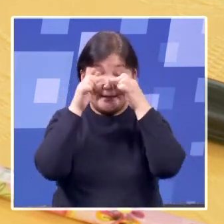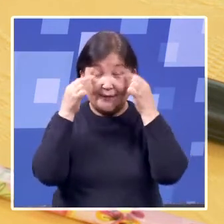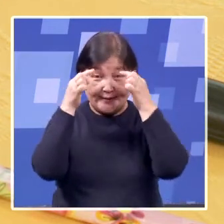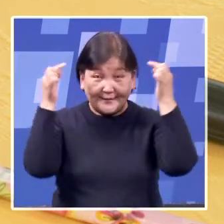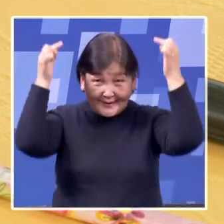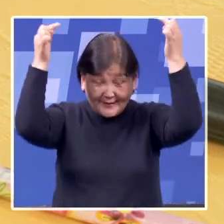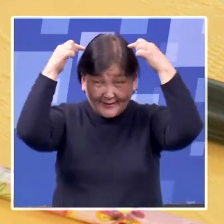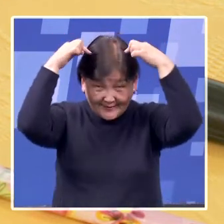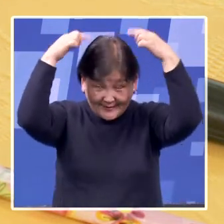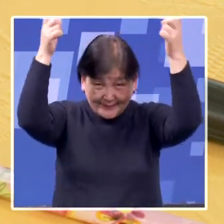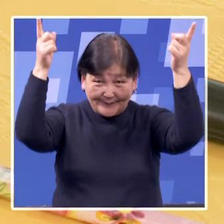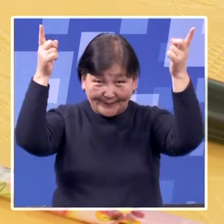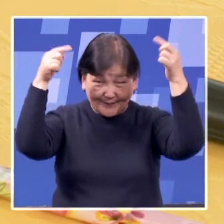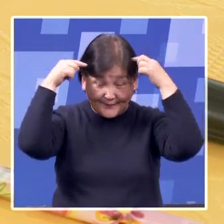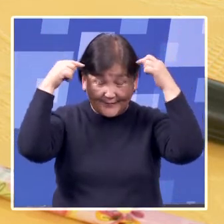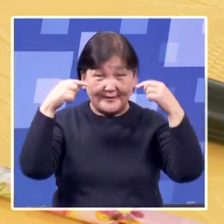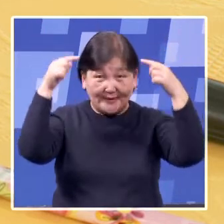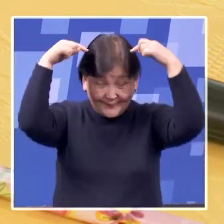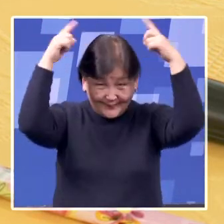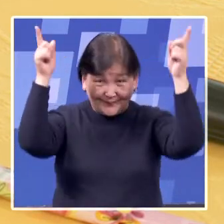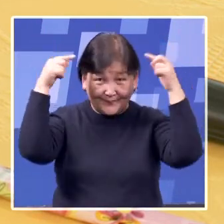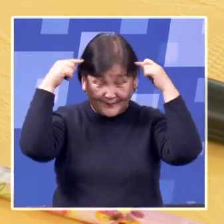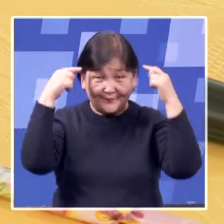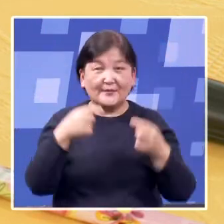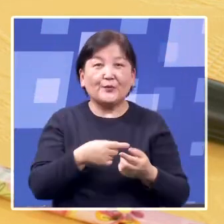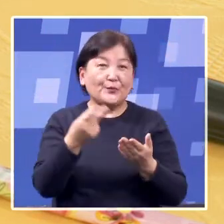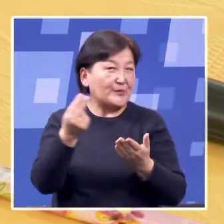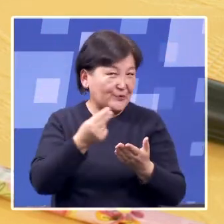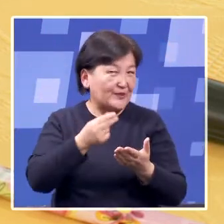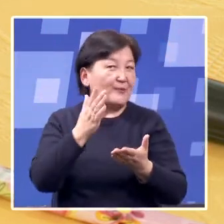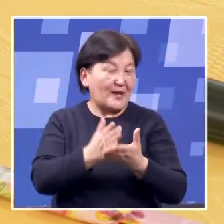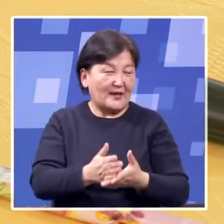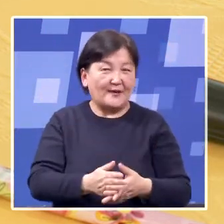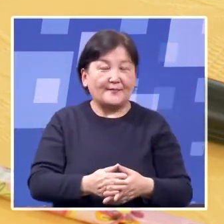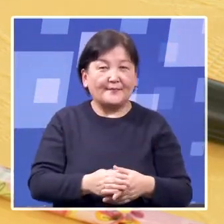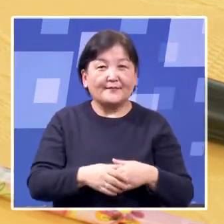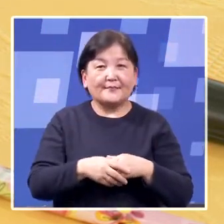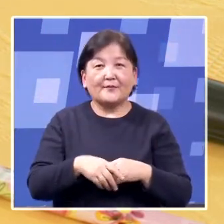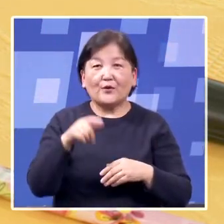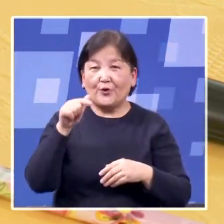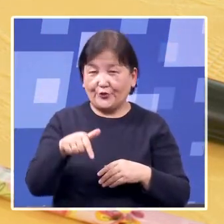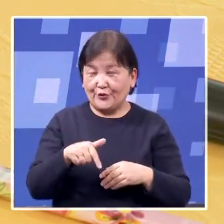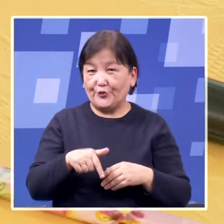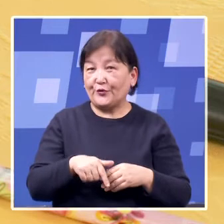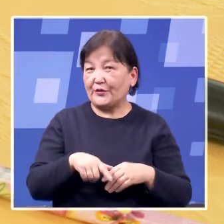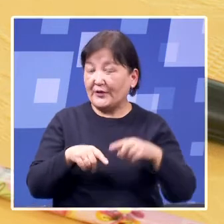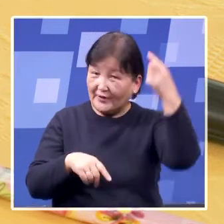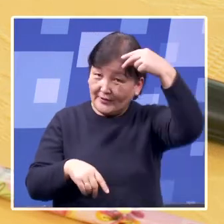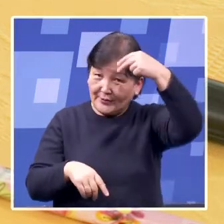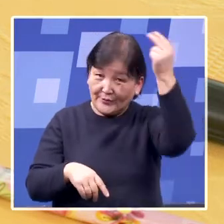хагас дугуй. Хагас дугуй зурсан уу? За одоо нөгөө чихийн дээд талд